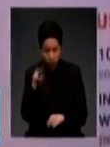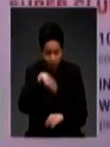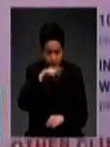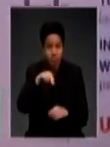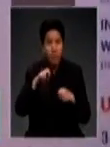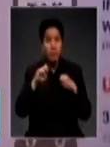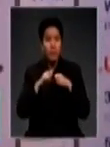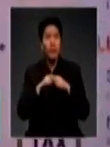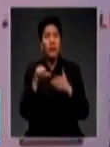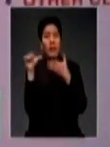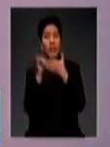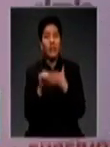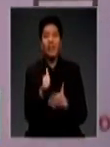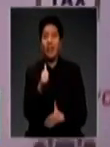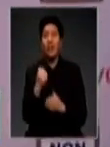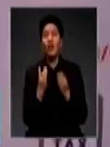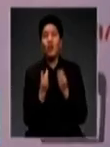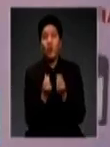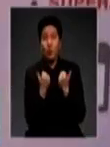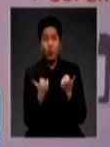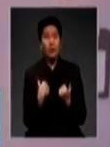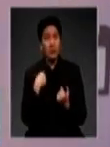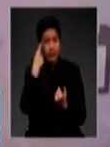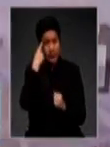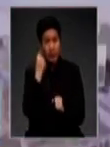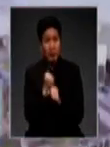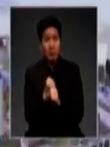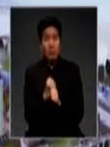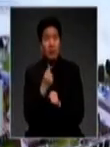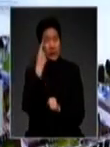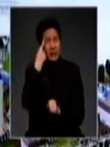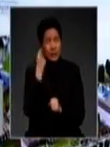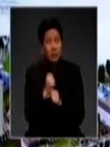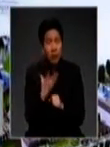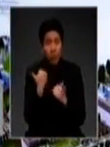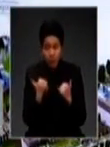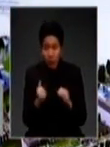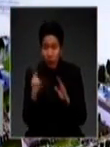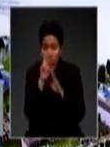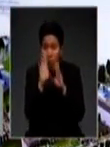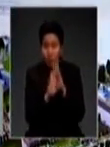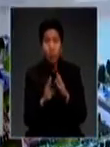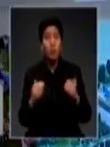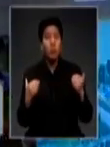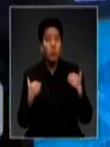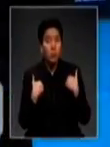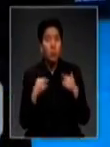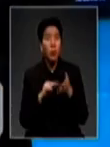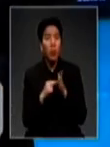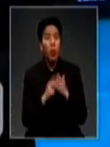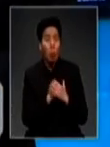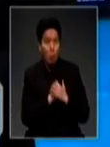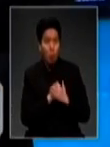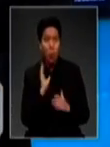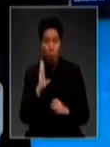แก้ไขปัญหาได้อย่างรวดเร็วเราคิดว่าคงไม่เกิดขึ้นนะครับแต่ว่าการที่เรามีระบบนี้จะเป็นความอุ่นใจของนักท่องเ